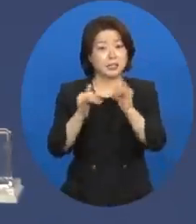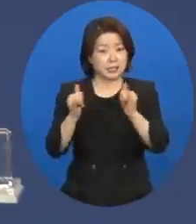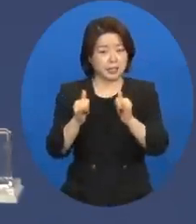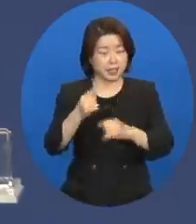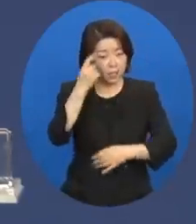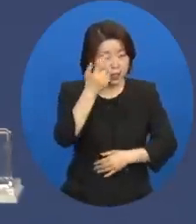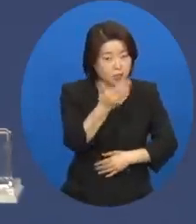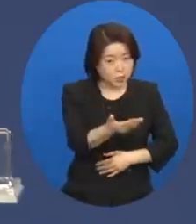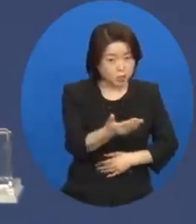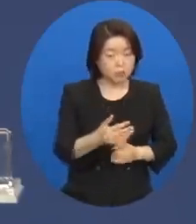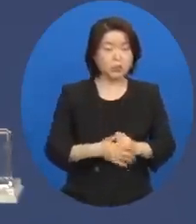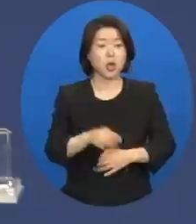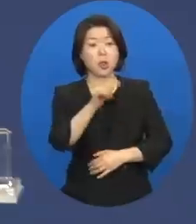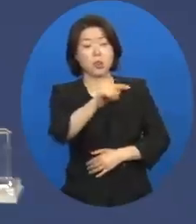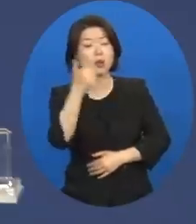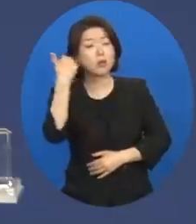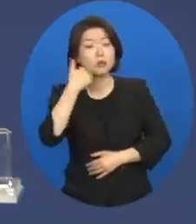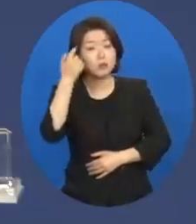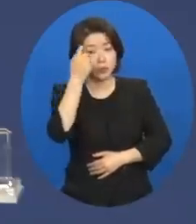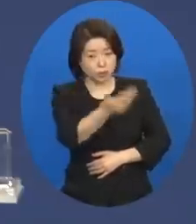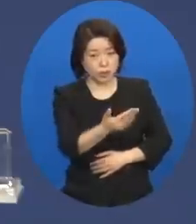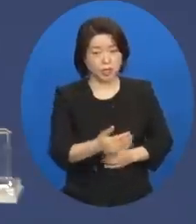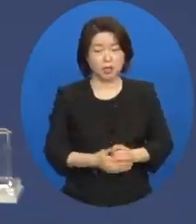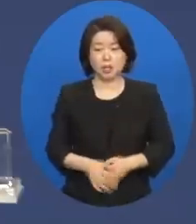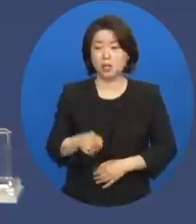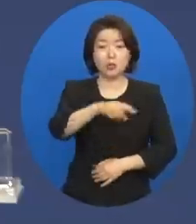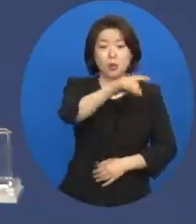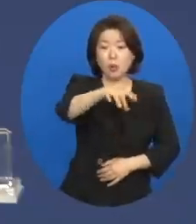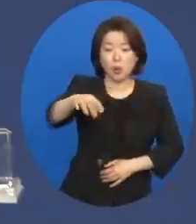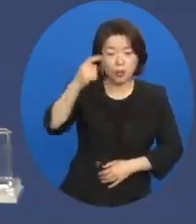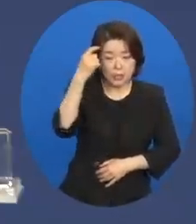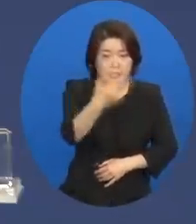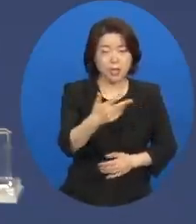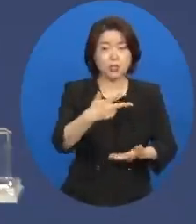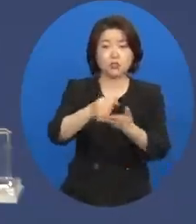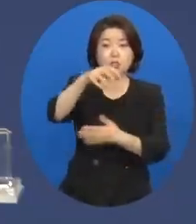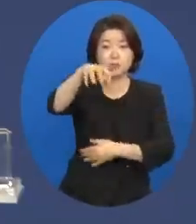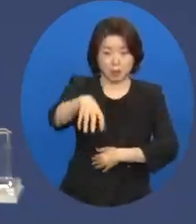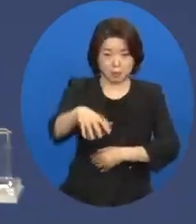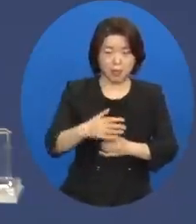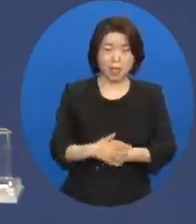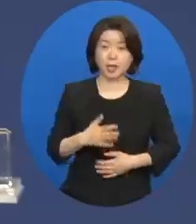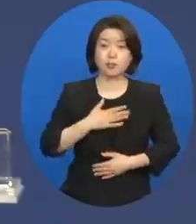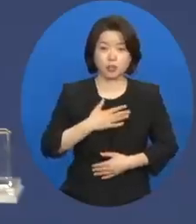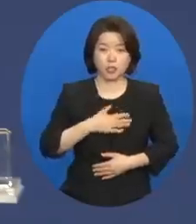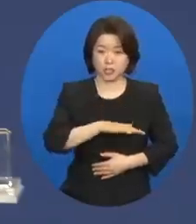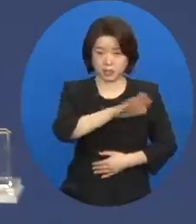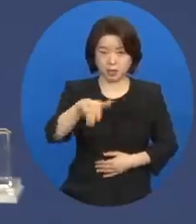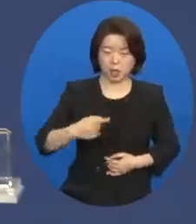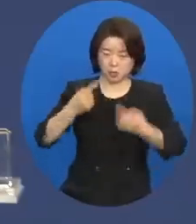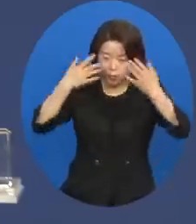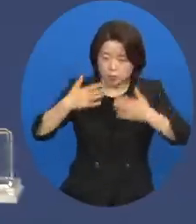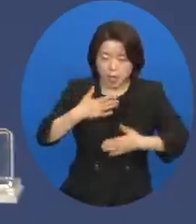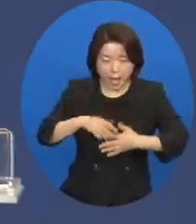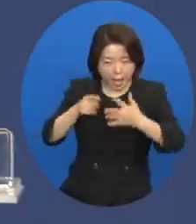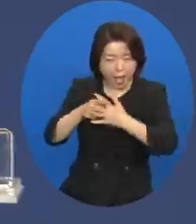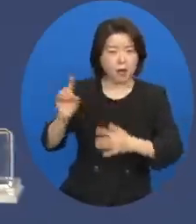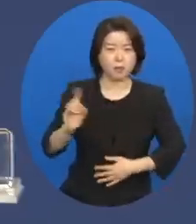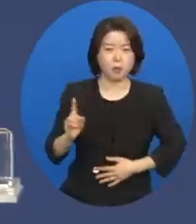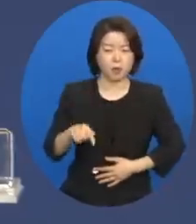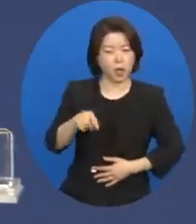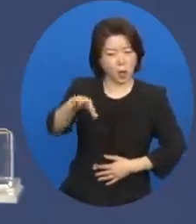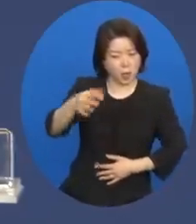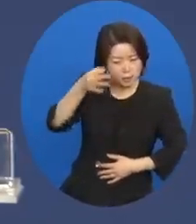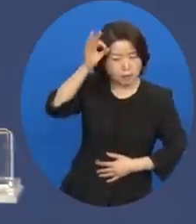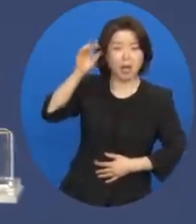질문을 하신 너는 누구냐고 질문, 너 어디 있느냐고 물으시는 주님 앞에 우리가 분명히 알아야 될 건, 내가 거기서 깨달아야